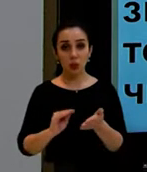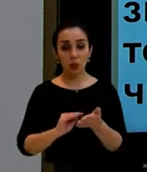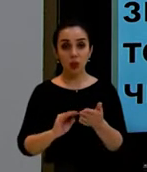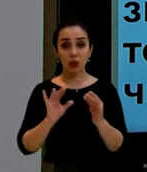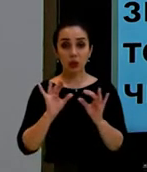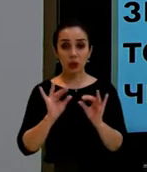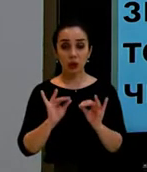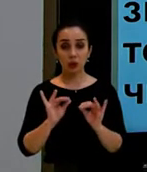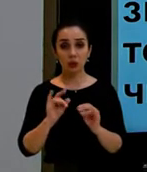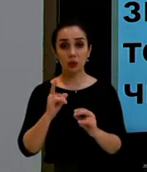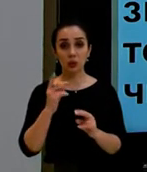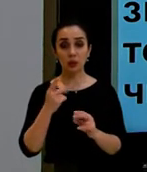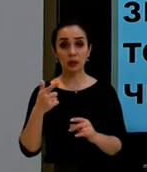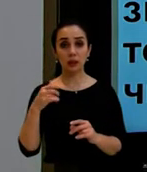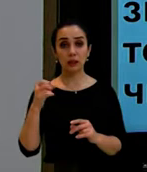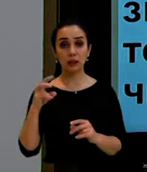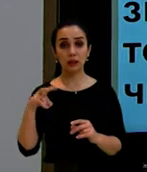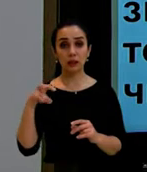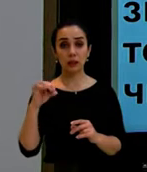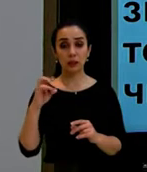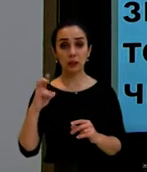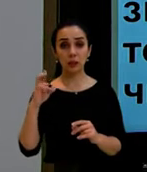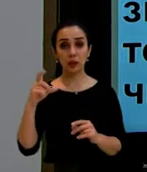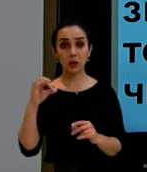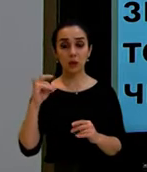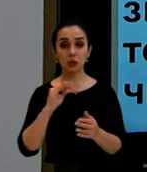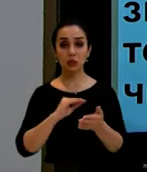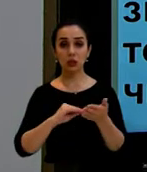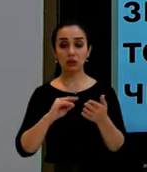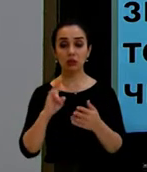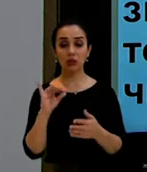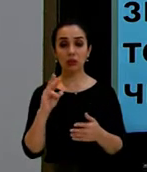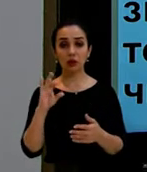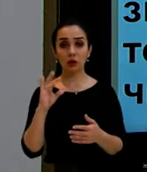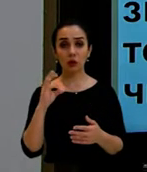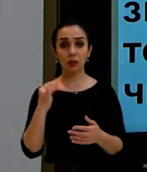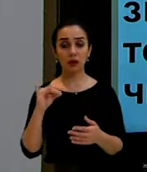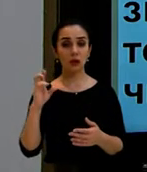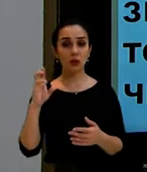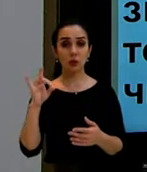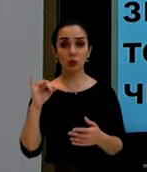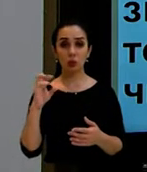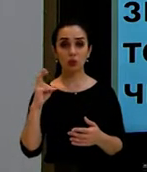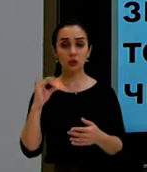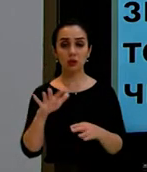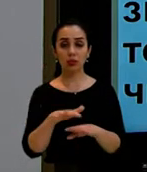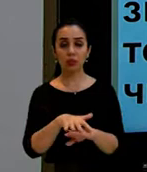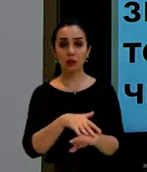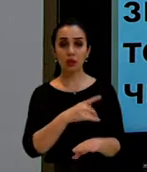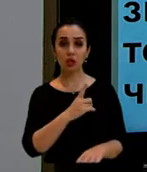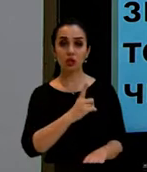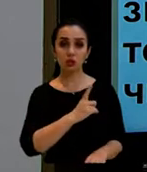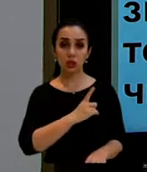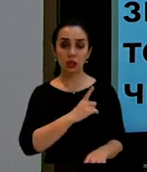Писатель и прозаик Глеб Горбовский написал: «Николай Рубцов – поэт